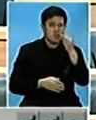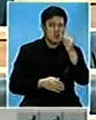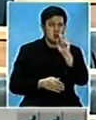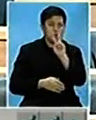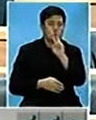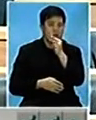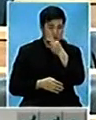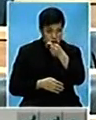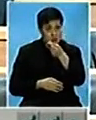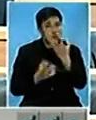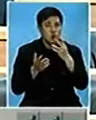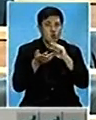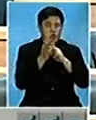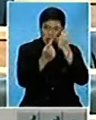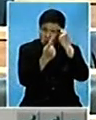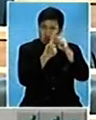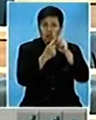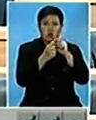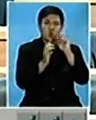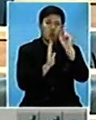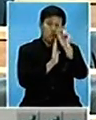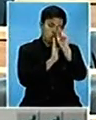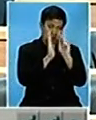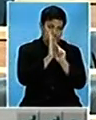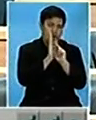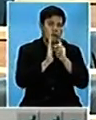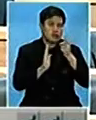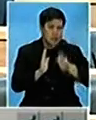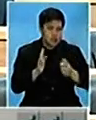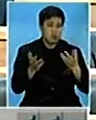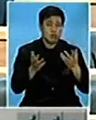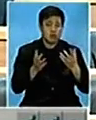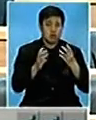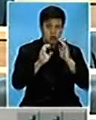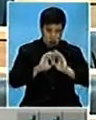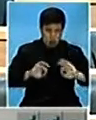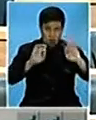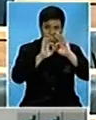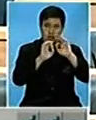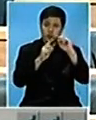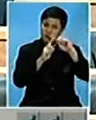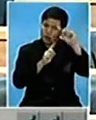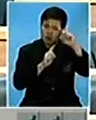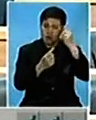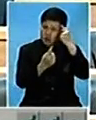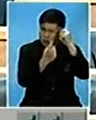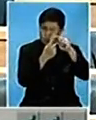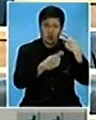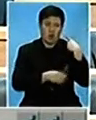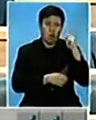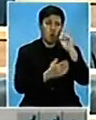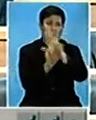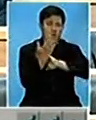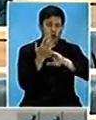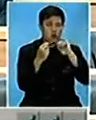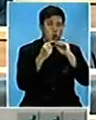ก็อยากให้ท่านยึดหลักข้อกฎหมายความเป็นจริงและที่สำคัญที่สุดให้ยึดผลประโยชน์ของ